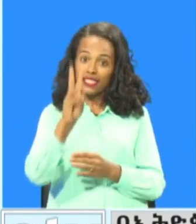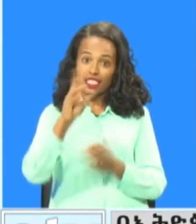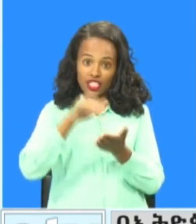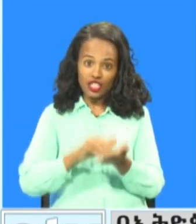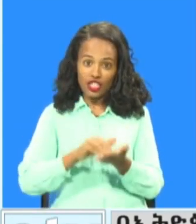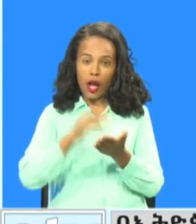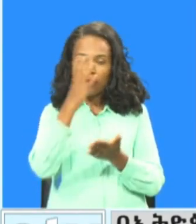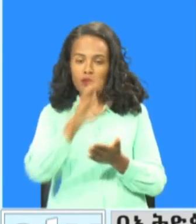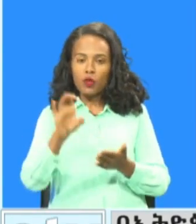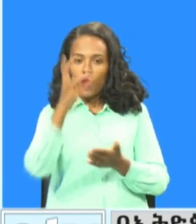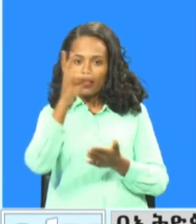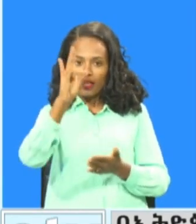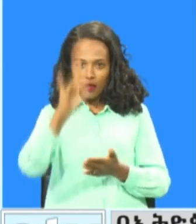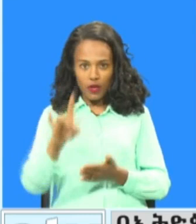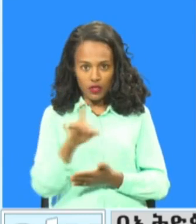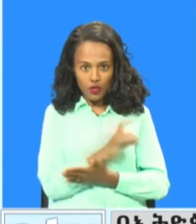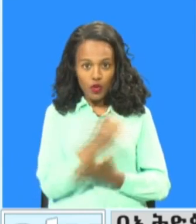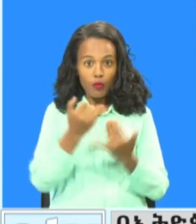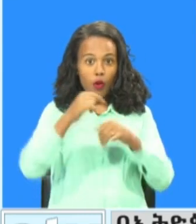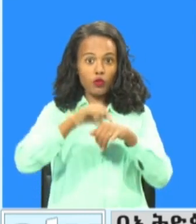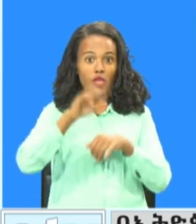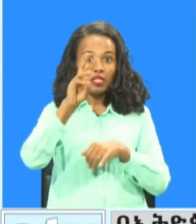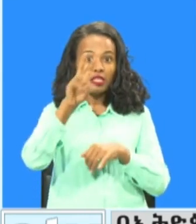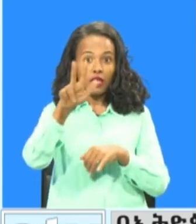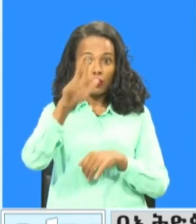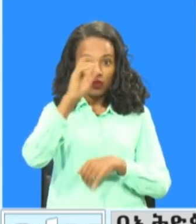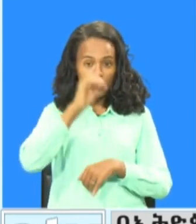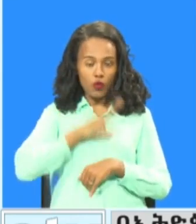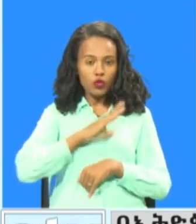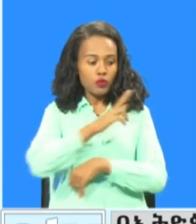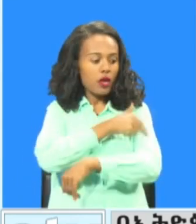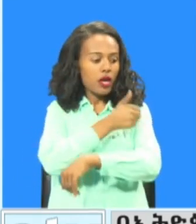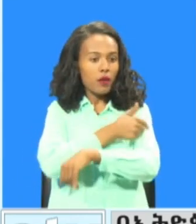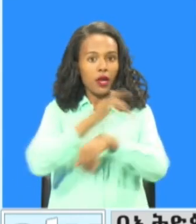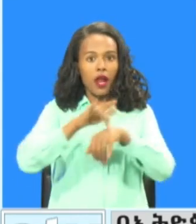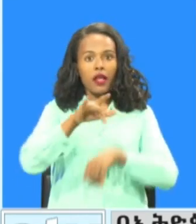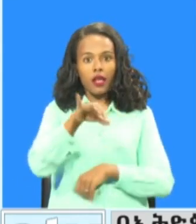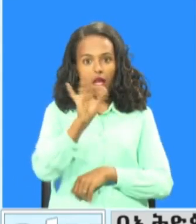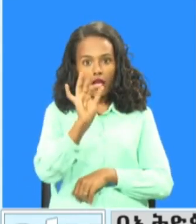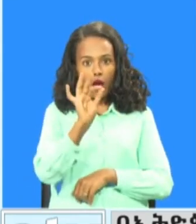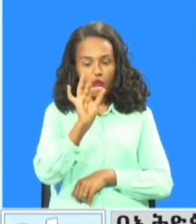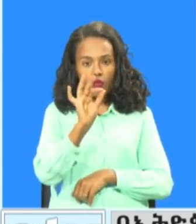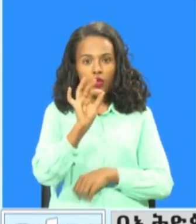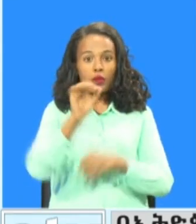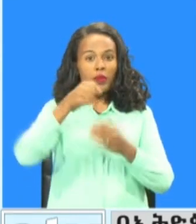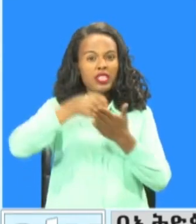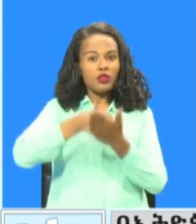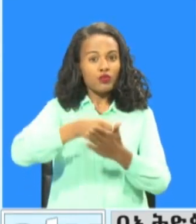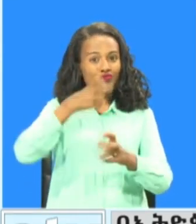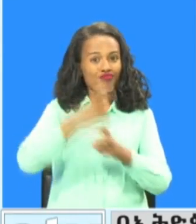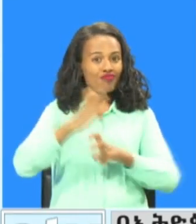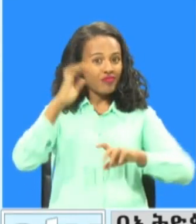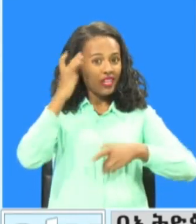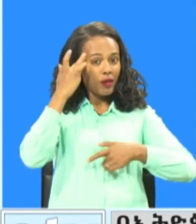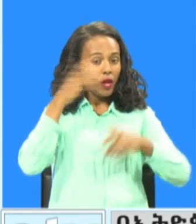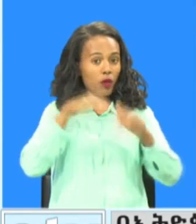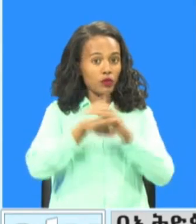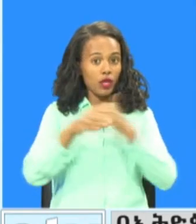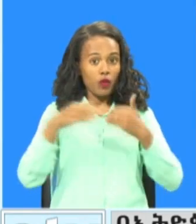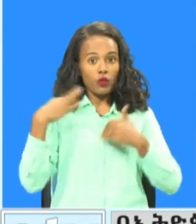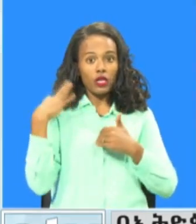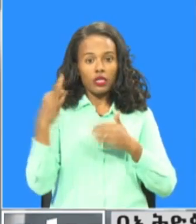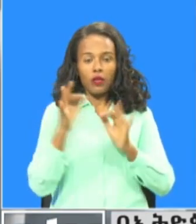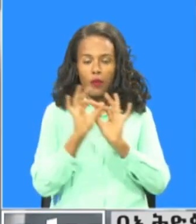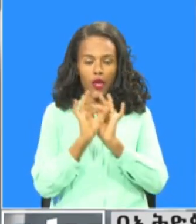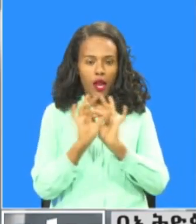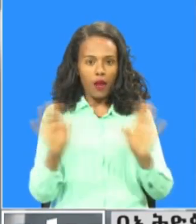የደረሱ ሲሆን በአሁኑ ሰዓት 63 ሰዎች በሕክምና ላይ የሚገኙ ናቸው። በጽኑ ሕክምና ውስጥ ያሉ ግለሰቦች